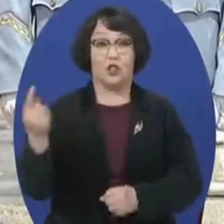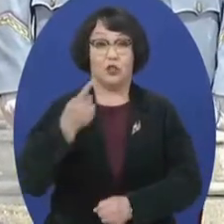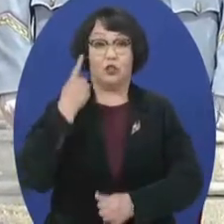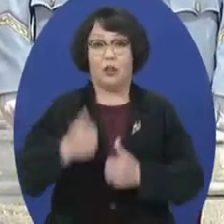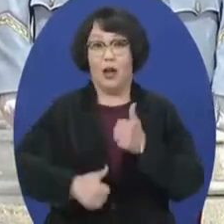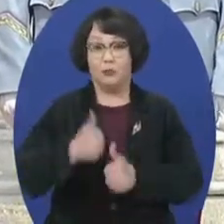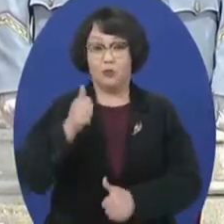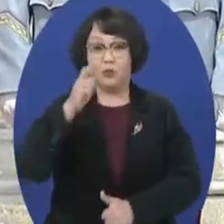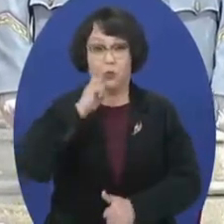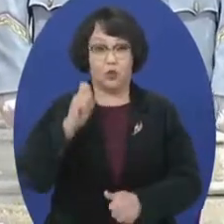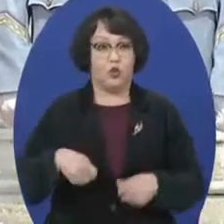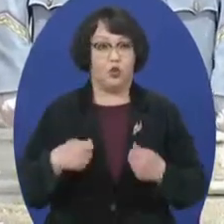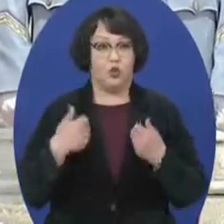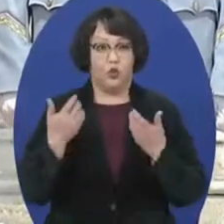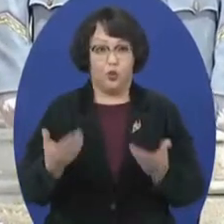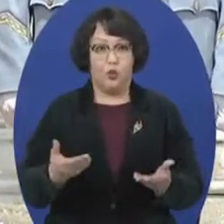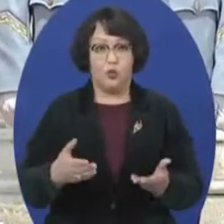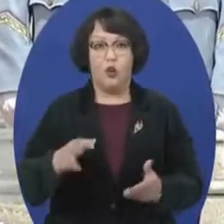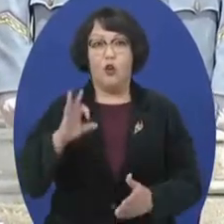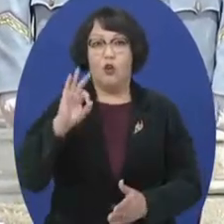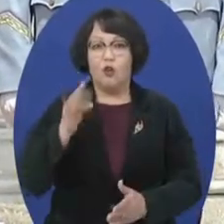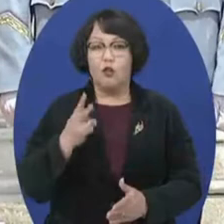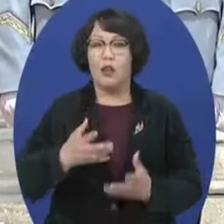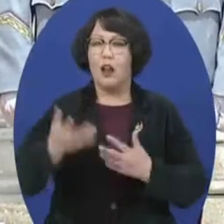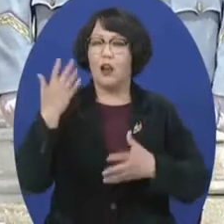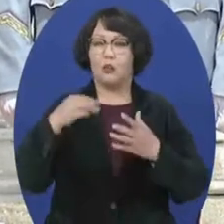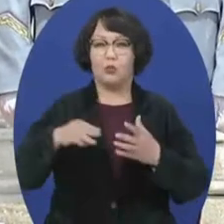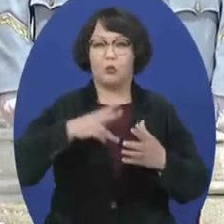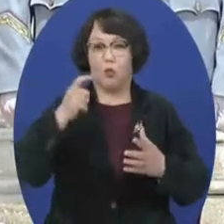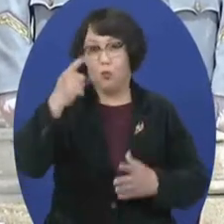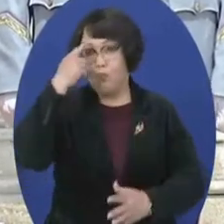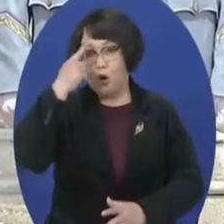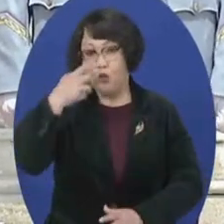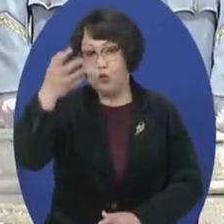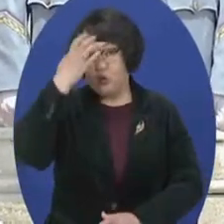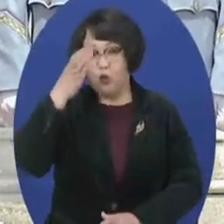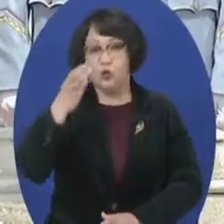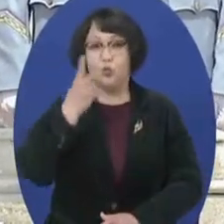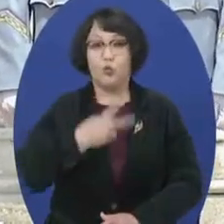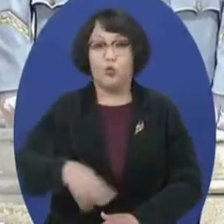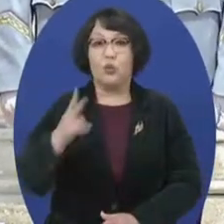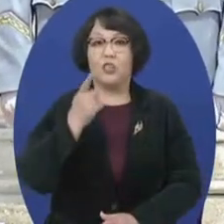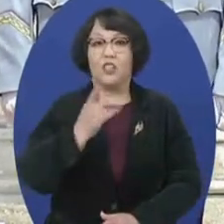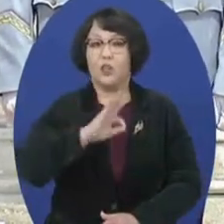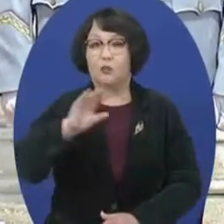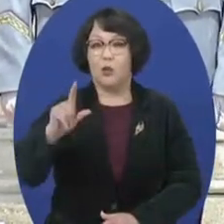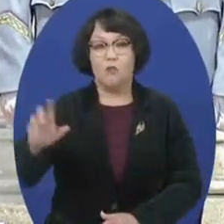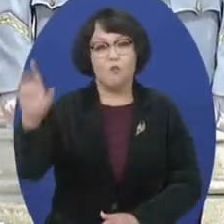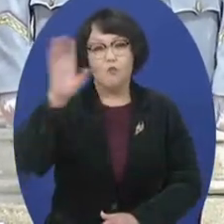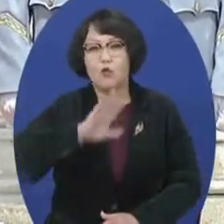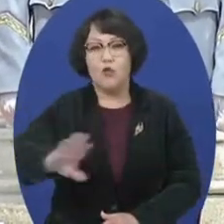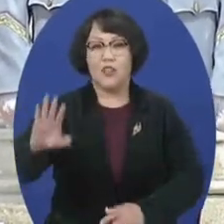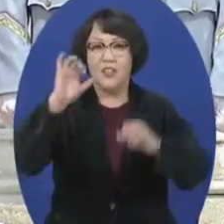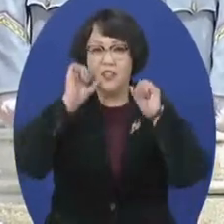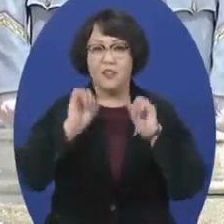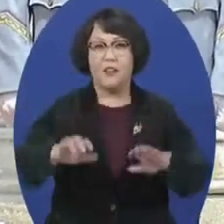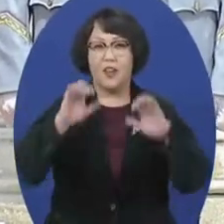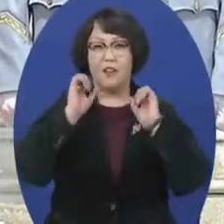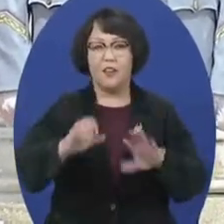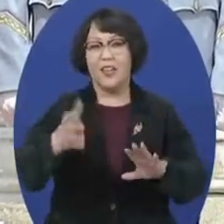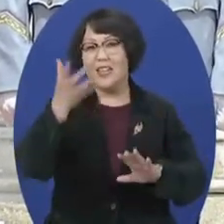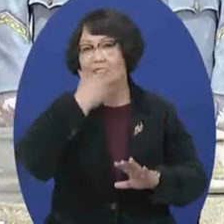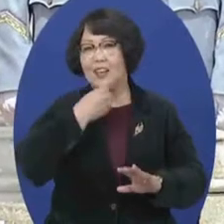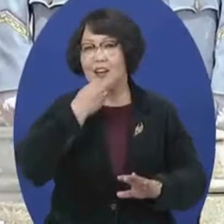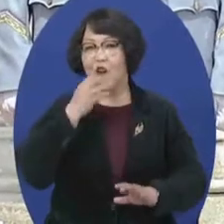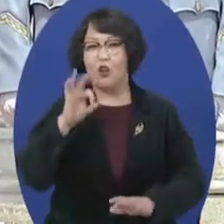өндөр амжилт хүсэн ерөөж өн эртний түүхэд Монгол төрийн сүлд тэмэр мөнхөд ивэж явахын үлдээтэй